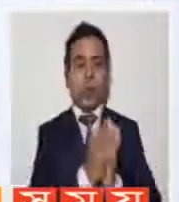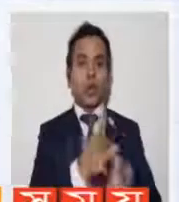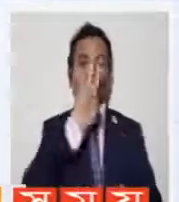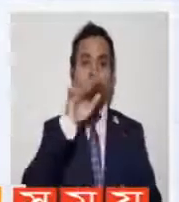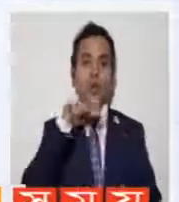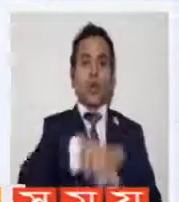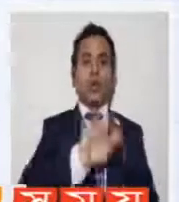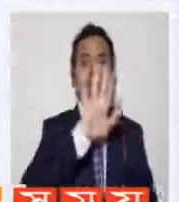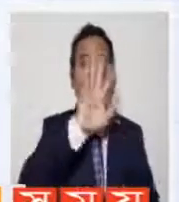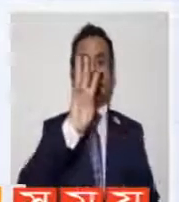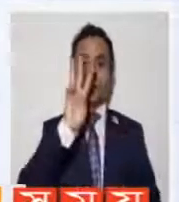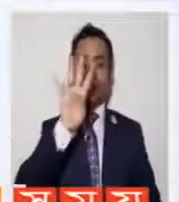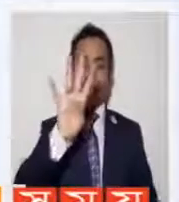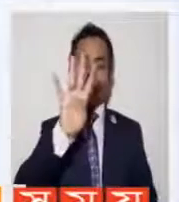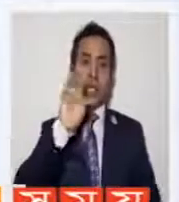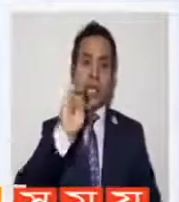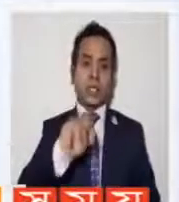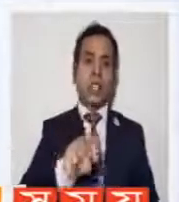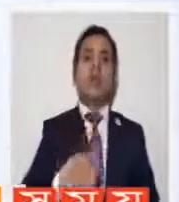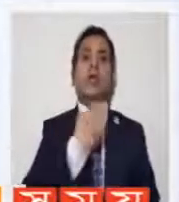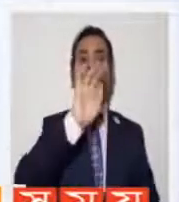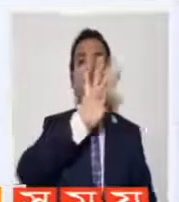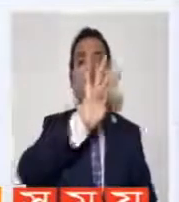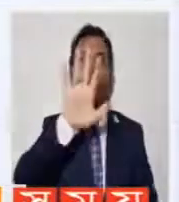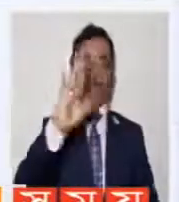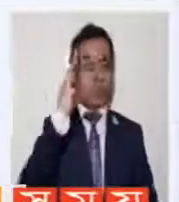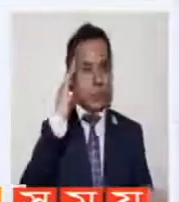৩৬,৭২,২৩৮জন। মৃত্যুবরণ করেছেন ২৪ ঘন্টায়